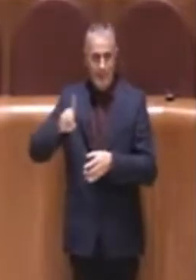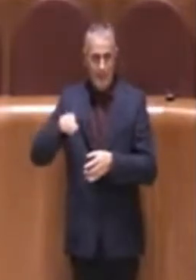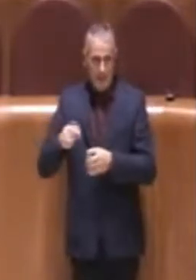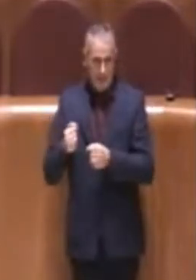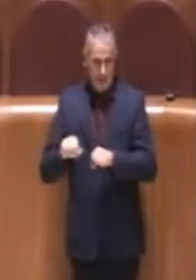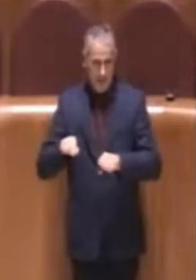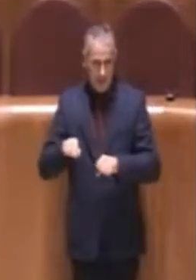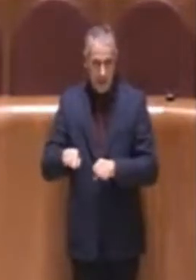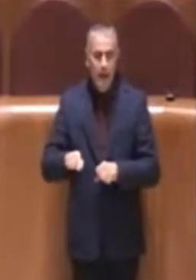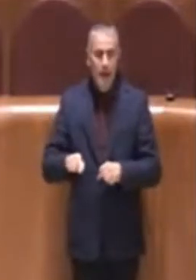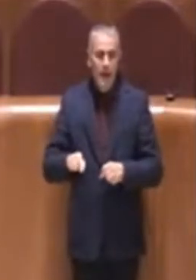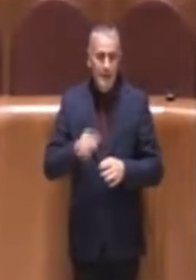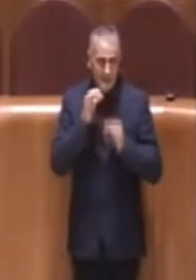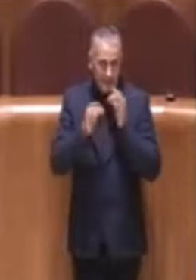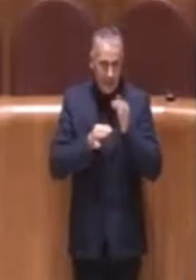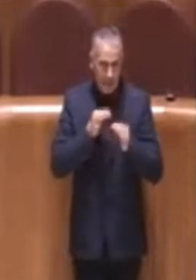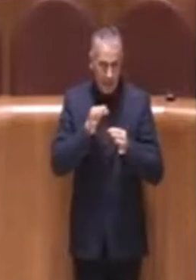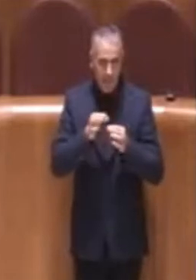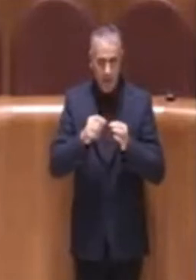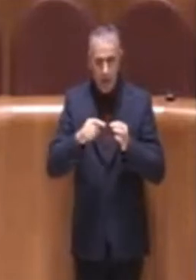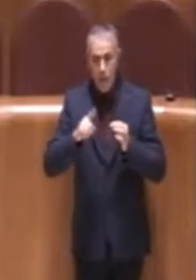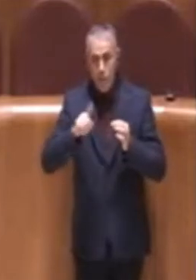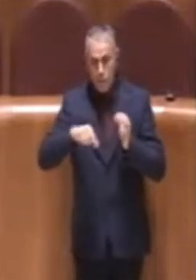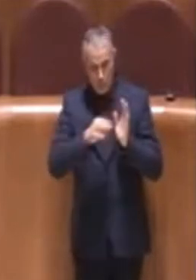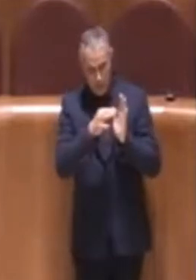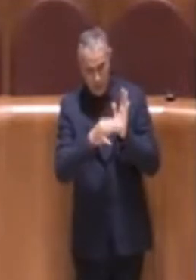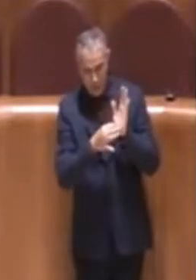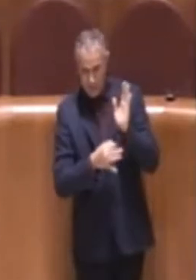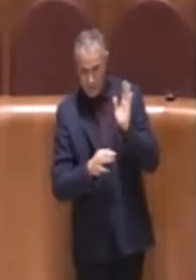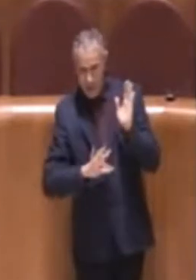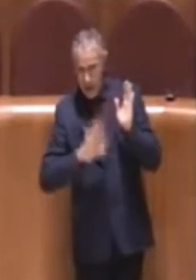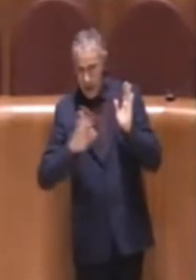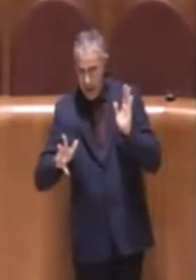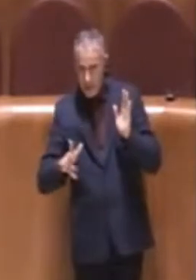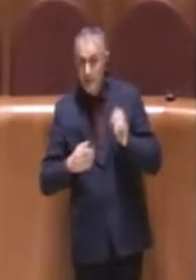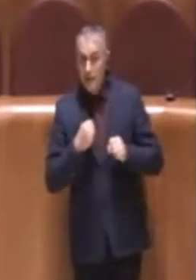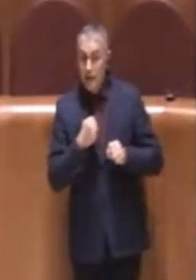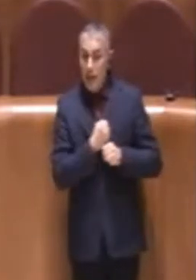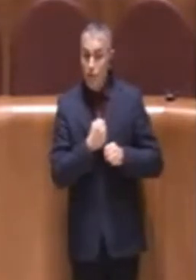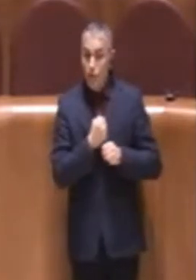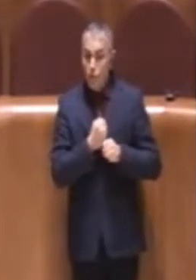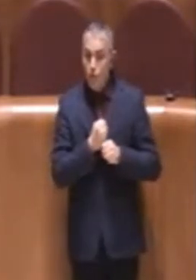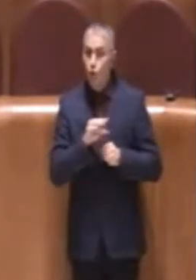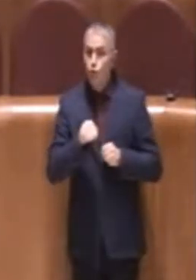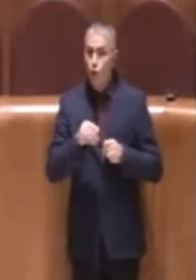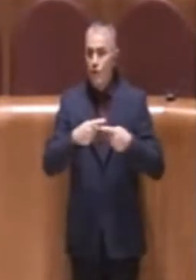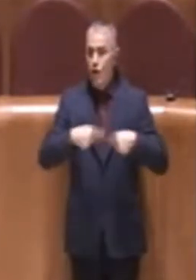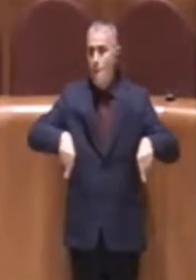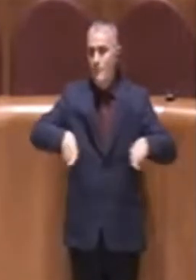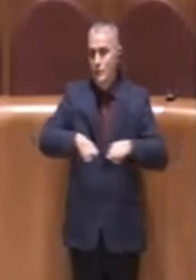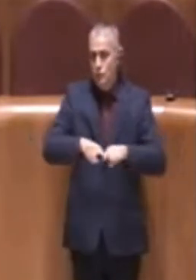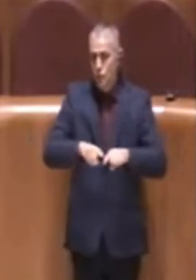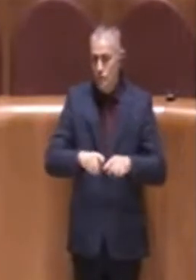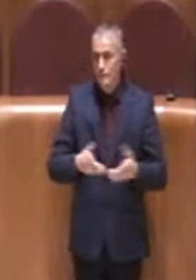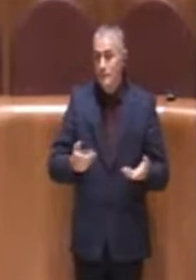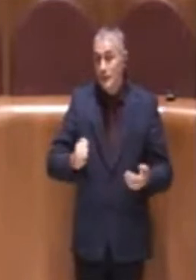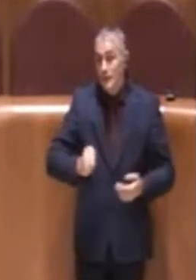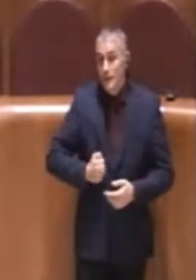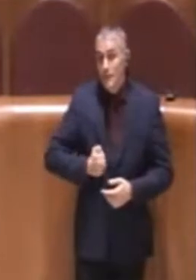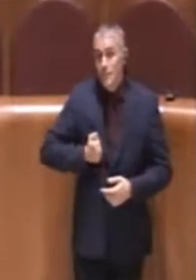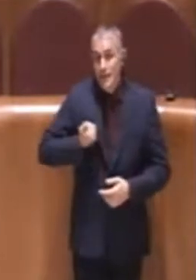questo come quelli che vengono dopo di un lavoro fatto in commissione e quindi mi dispiace che qualcuno